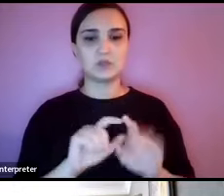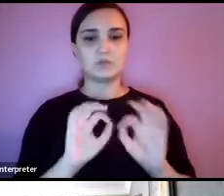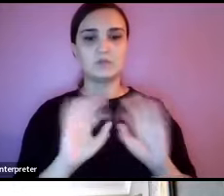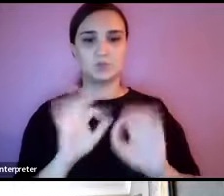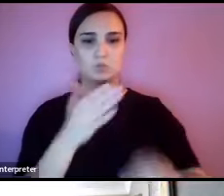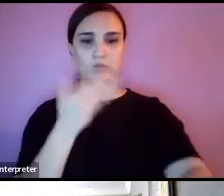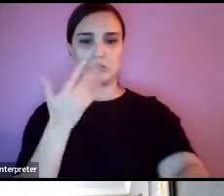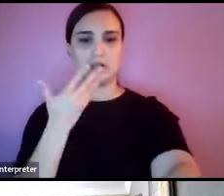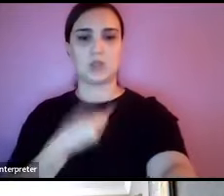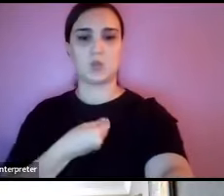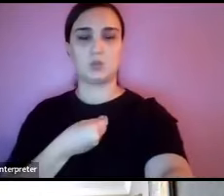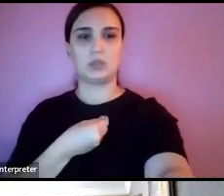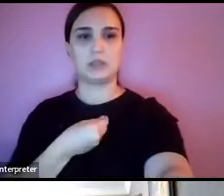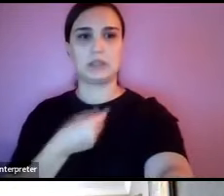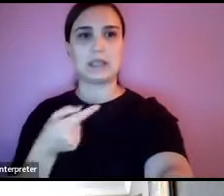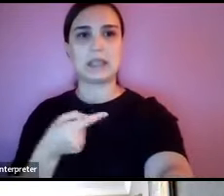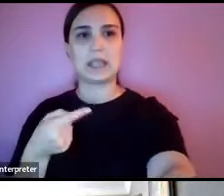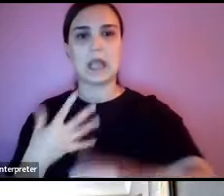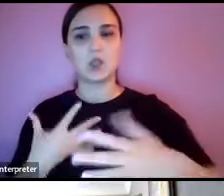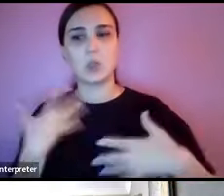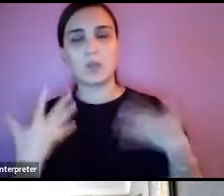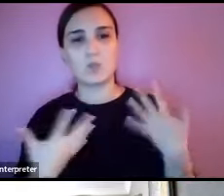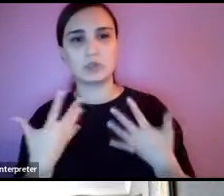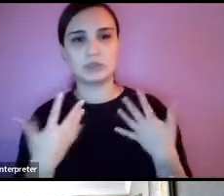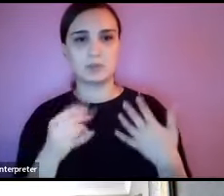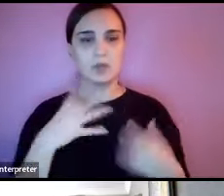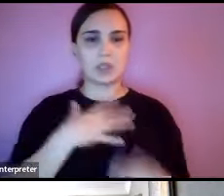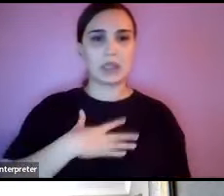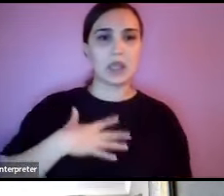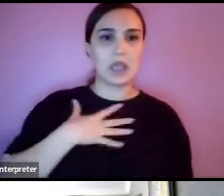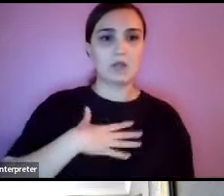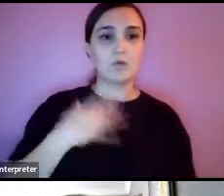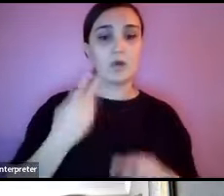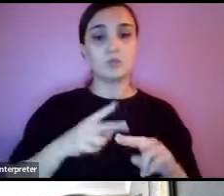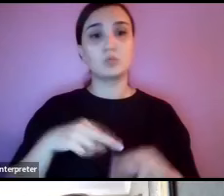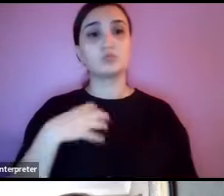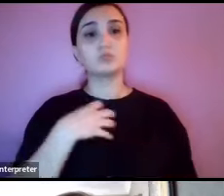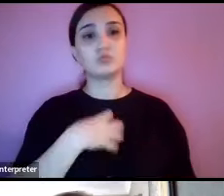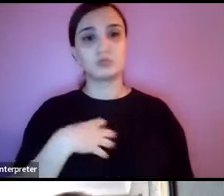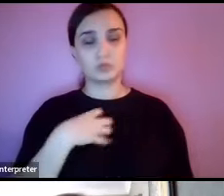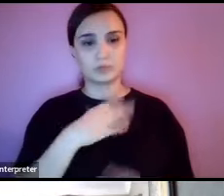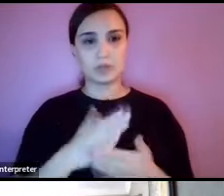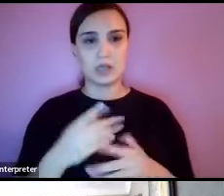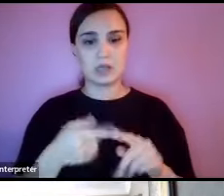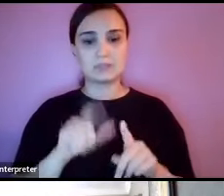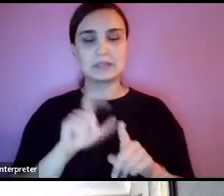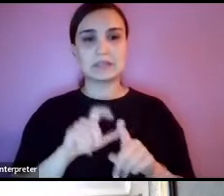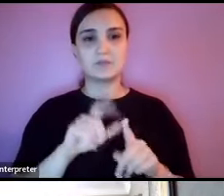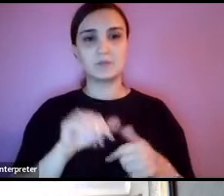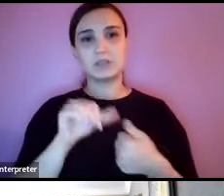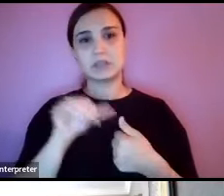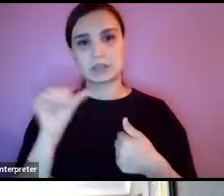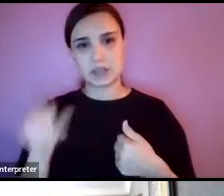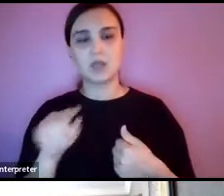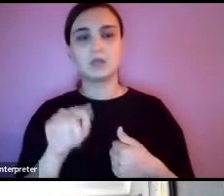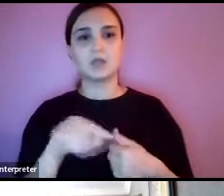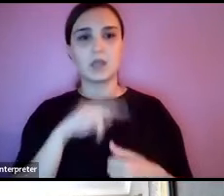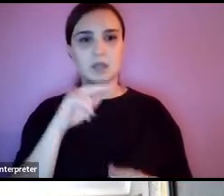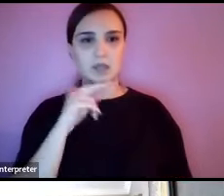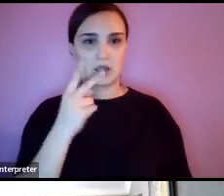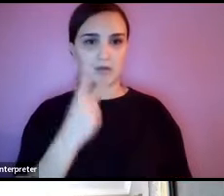გამოხატავს საკუთარ ნეგატიურ ემოციებს ან ღელვას. ამიტომ ძალიან მნიშვნელოვანია რომ ამ სიტყვების გარდა